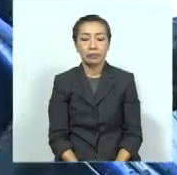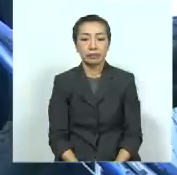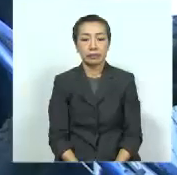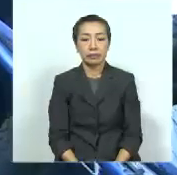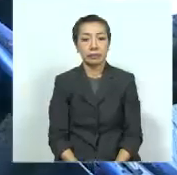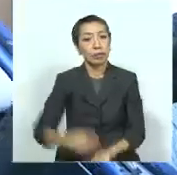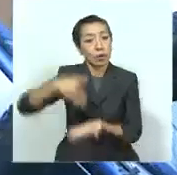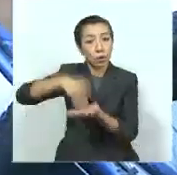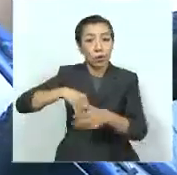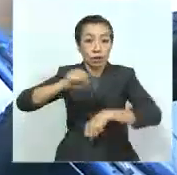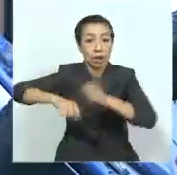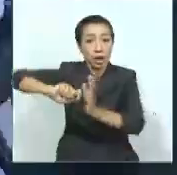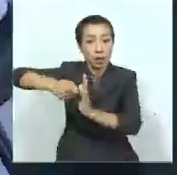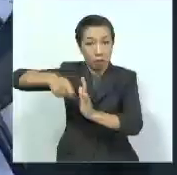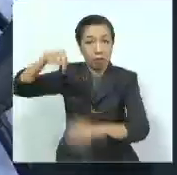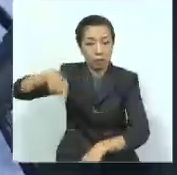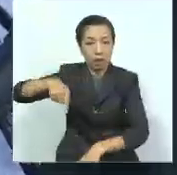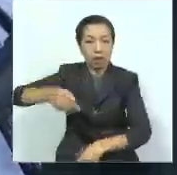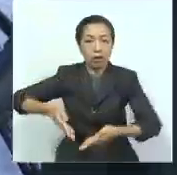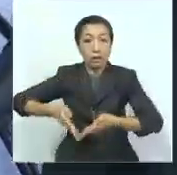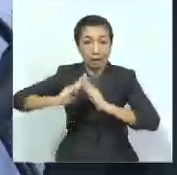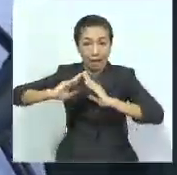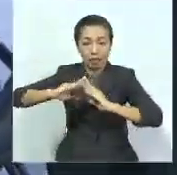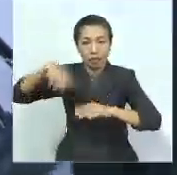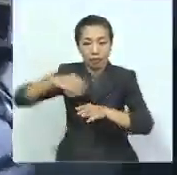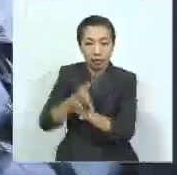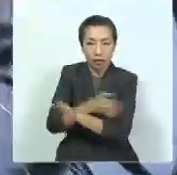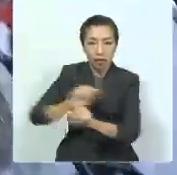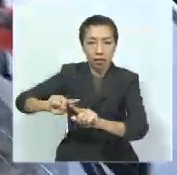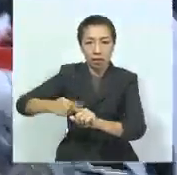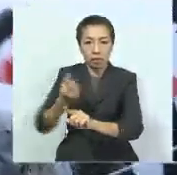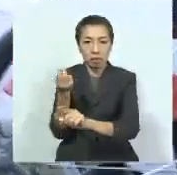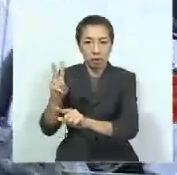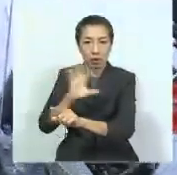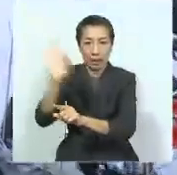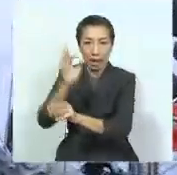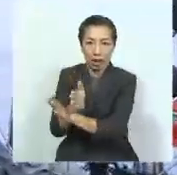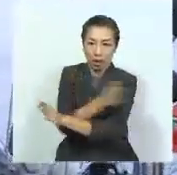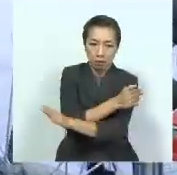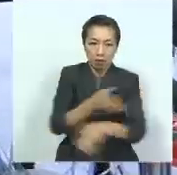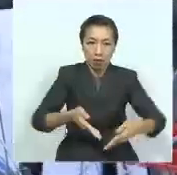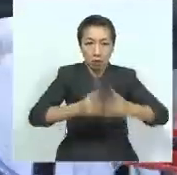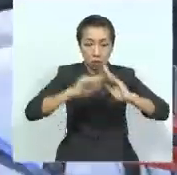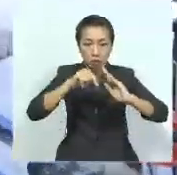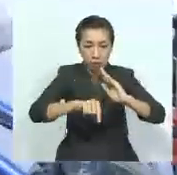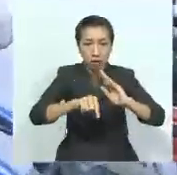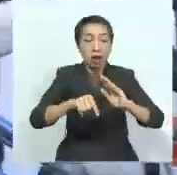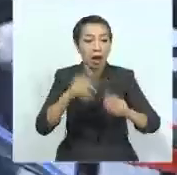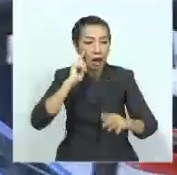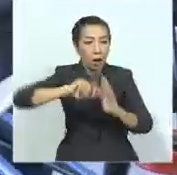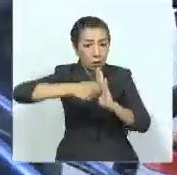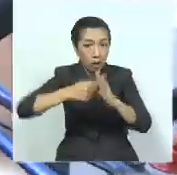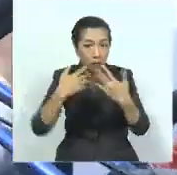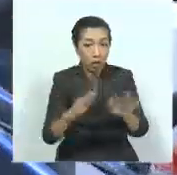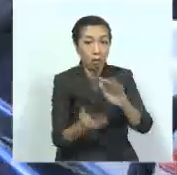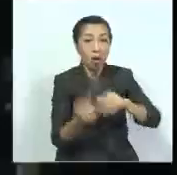ทางนี้ศูนย์ซ่อมบำรุงจักรยานจะเริ่มตั้งก่อนวันที่9ธันวาคมและในวันงานก็จะเริ่มเปิดศูนย์ตั้งแต่ช่วงเช้าจ